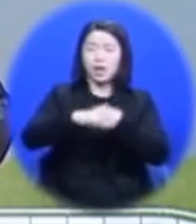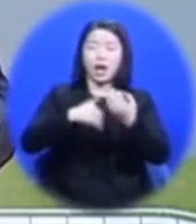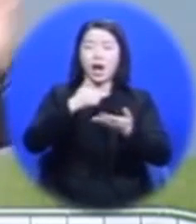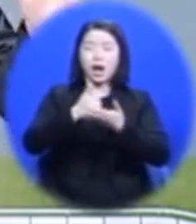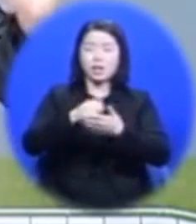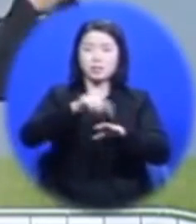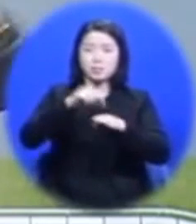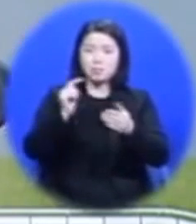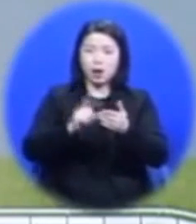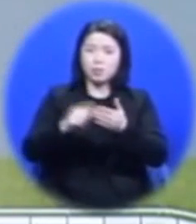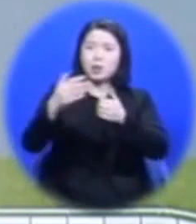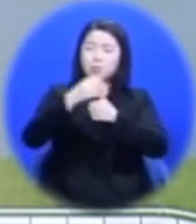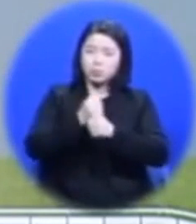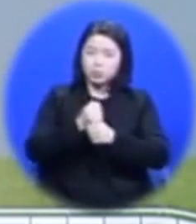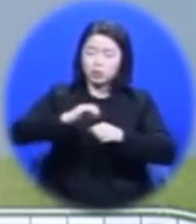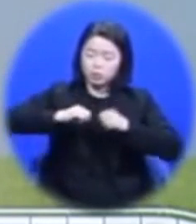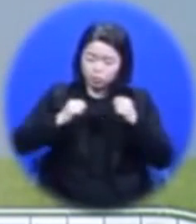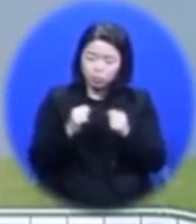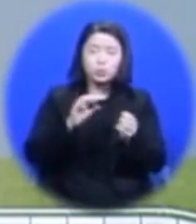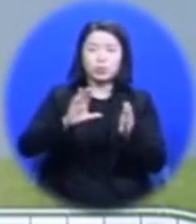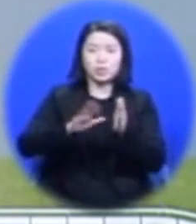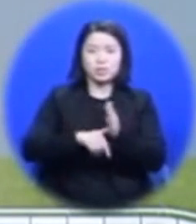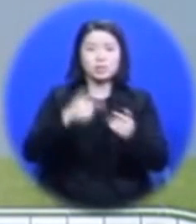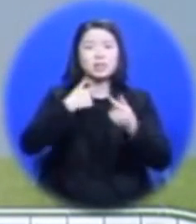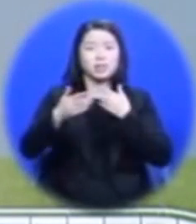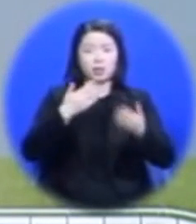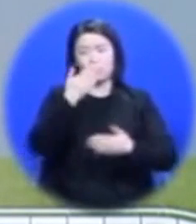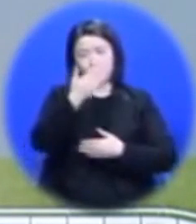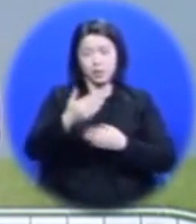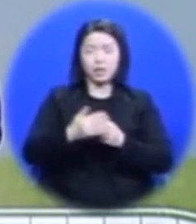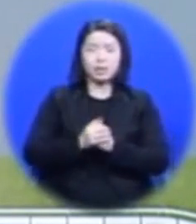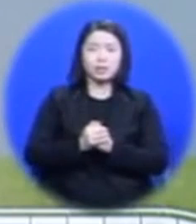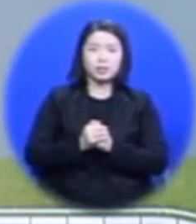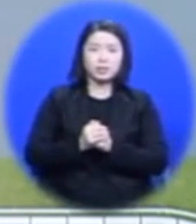품고 순종했을 때 경험됩니다.